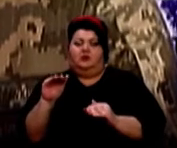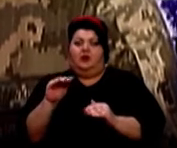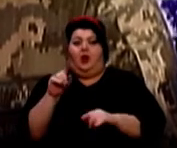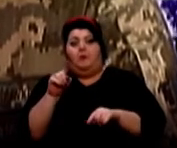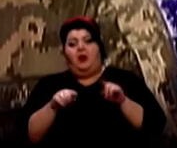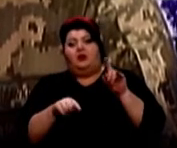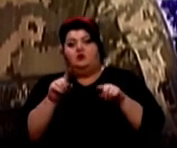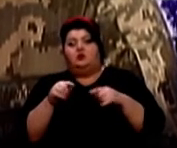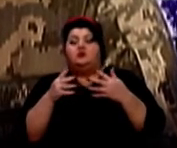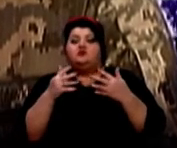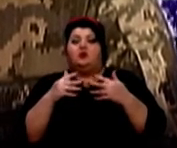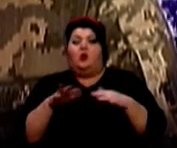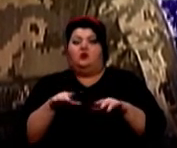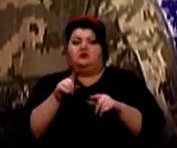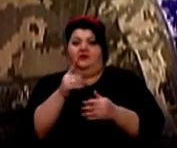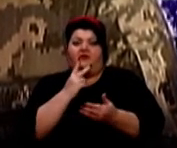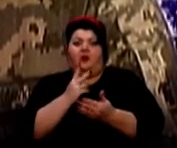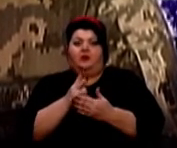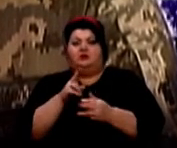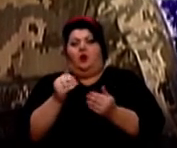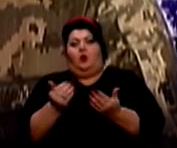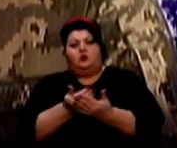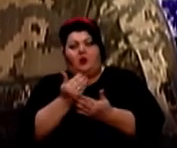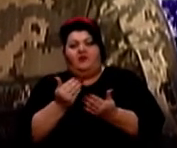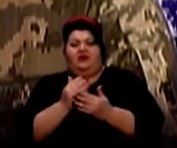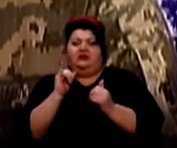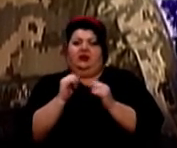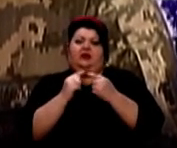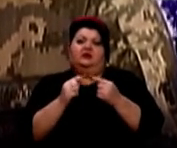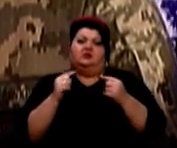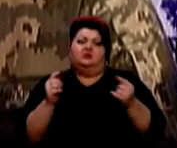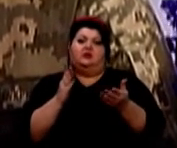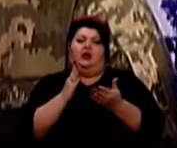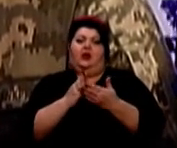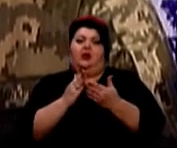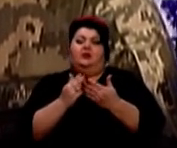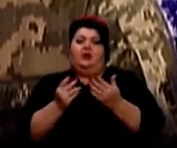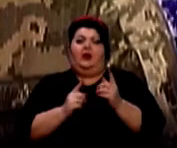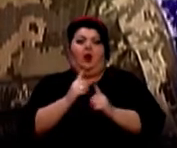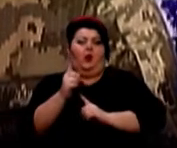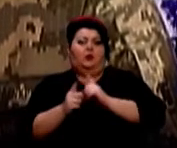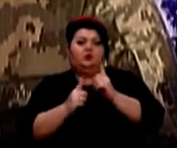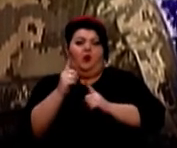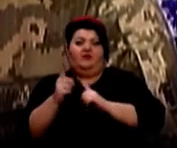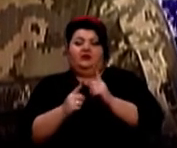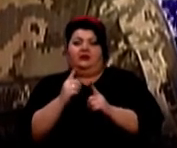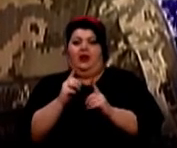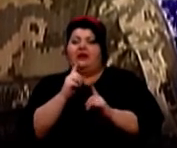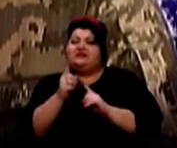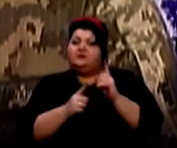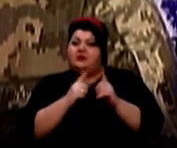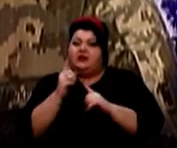вже ви бачите, і по новинах, і інше, і йде планове оновлення, зміну самої